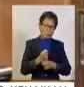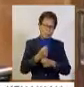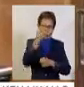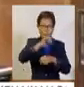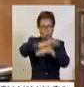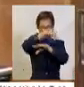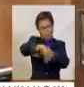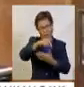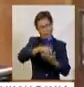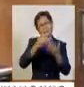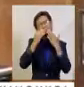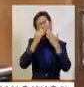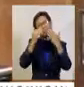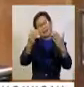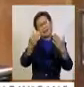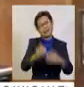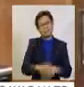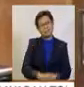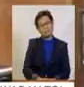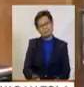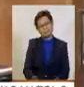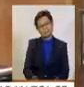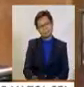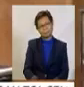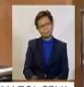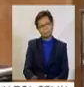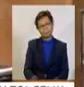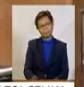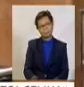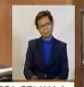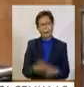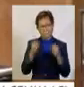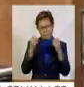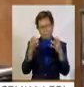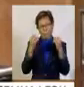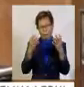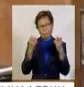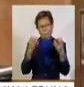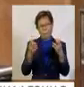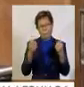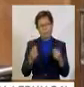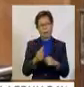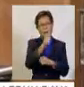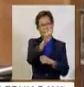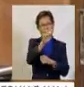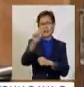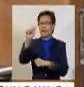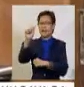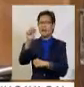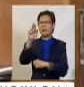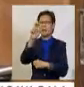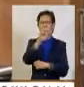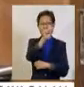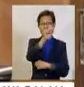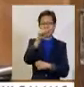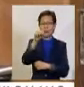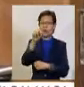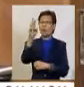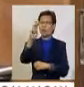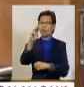untuk malam ini dan insyaAllah terus malam. So far, banyak juga yang pakaian-pakaian A. Ramli yang saya ni saya bagi pada